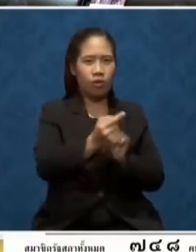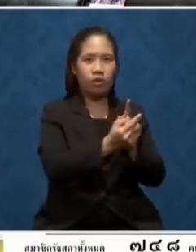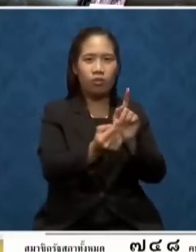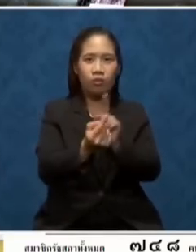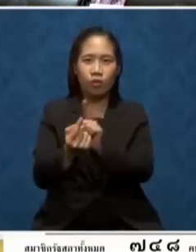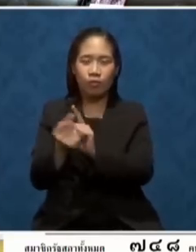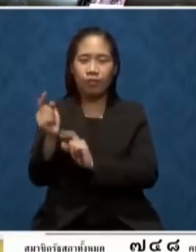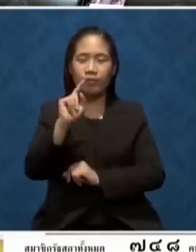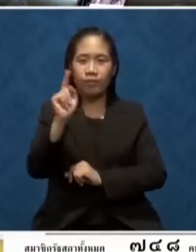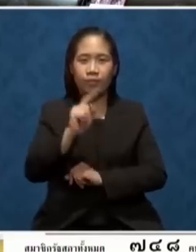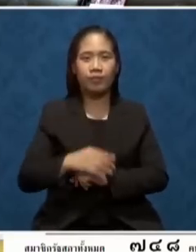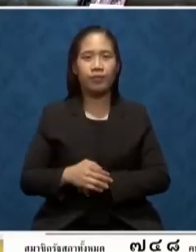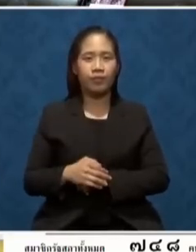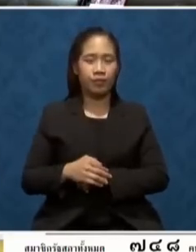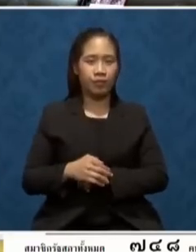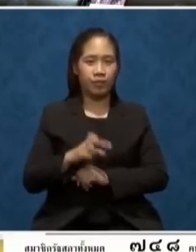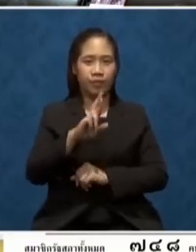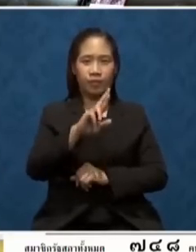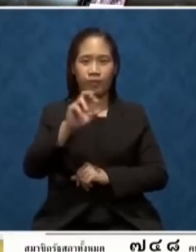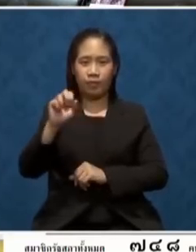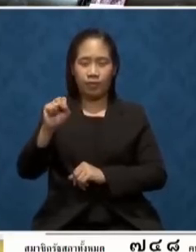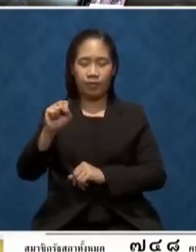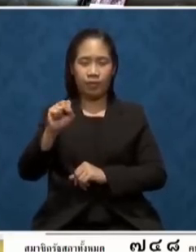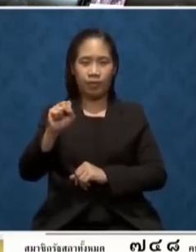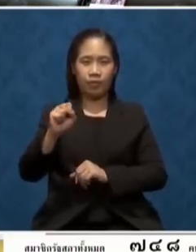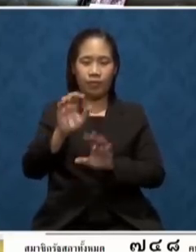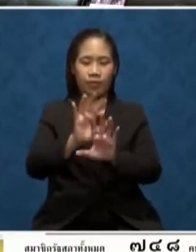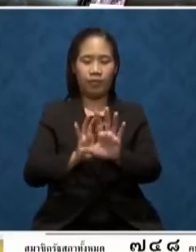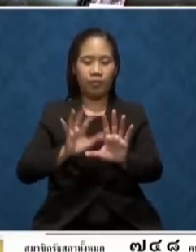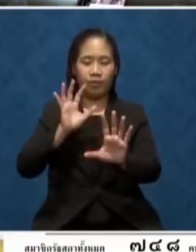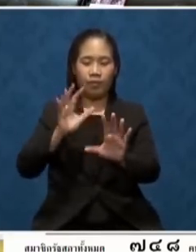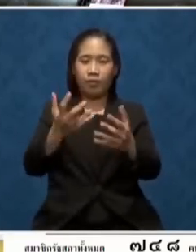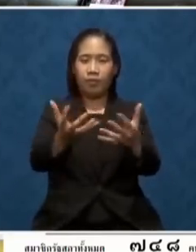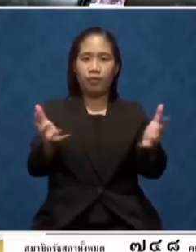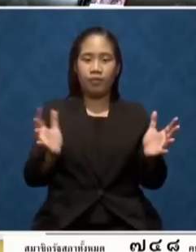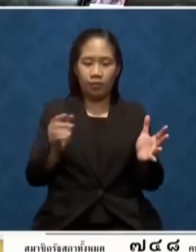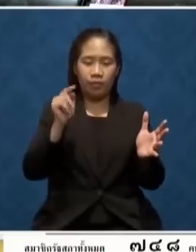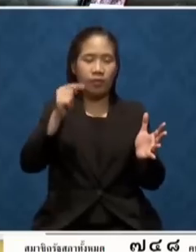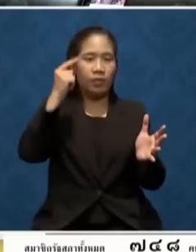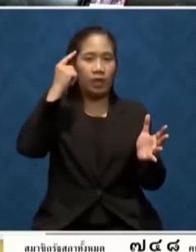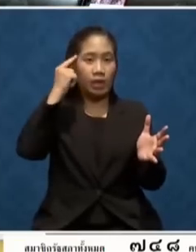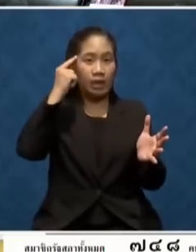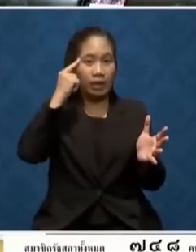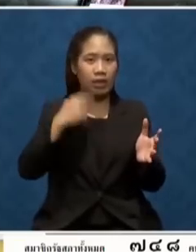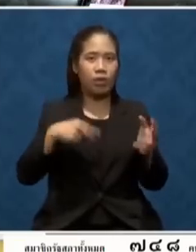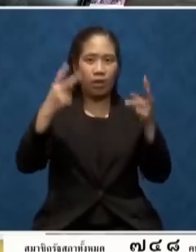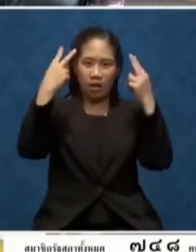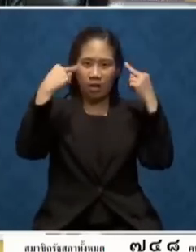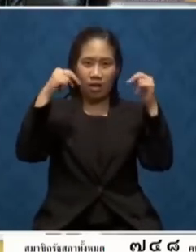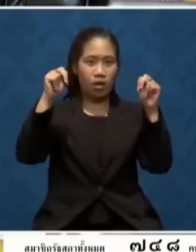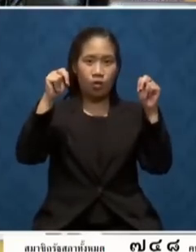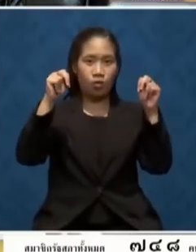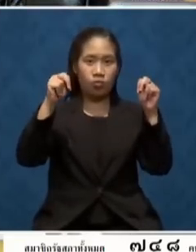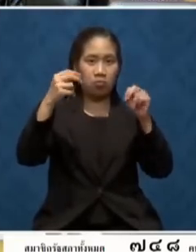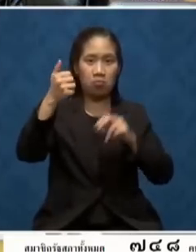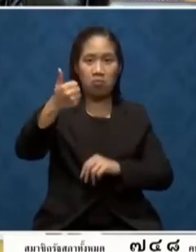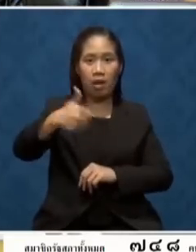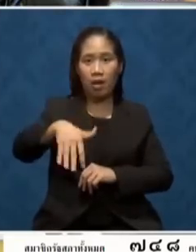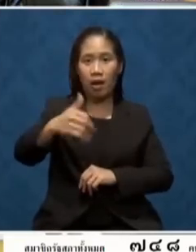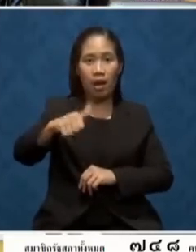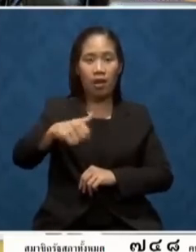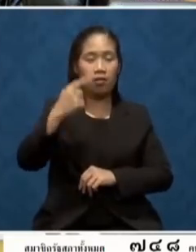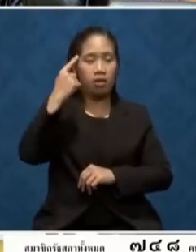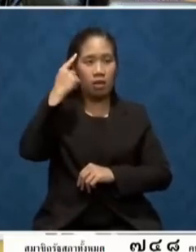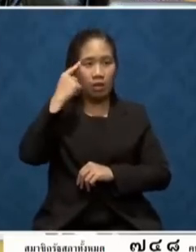ที่สภาผู้แทนราษฎรอาจจะไม่สามารถเลือกนายกรัฐมนตรีได้เลยแม้แต่คนเดียวใน